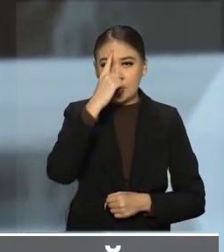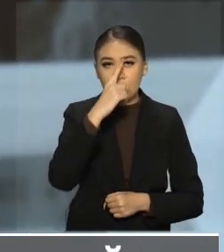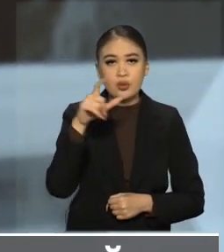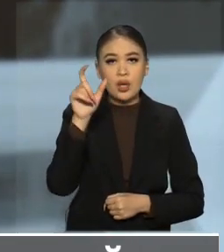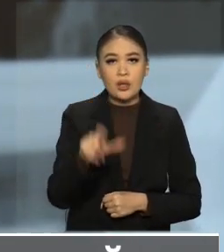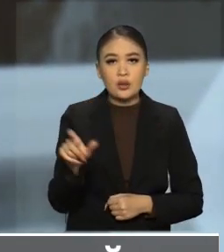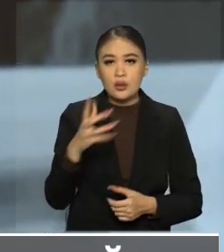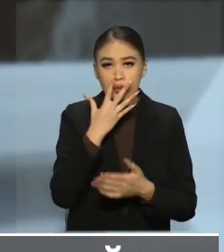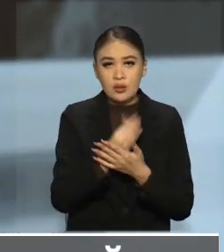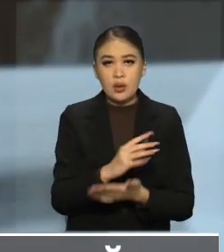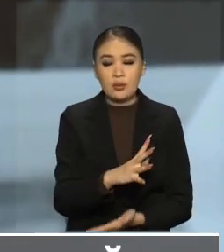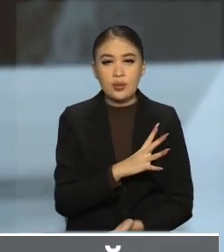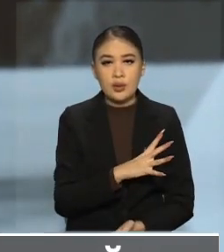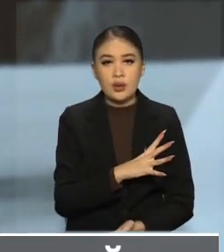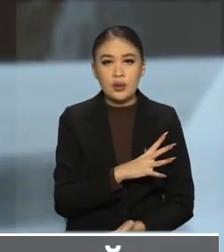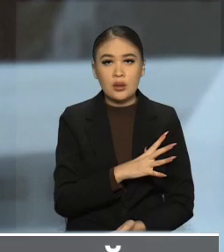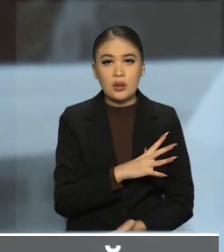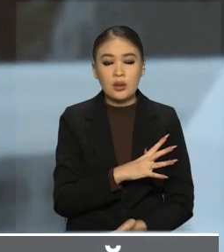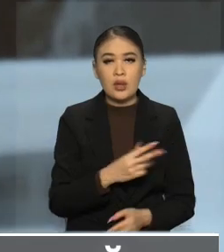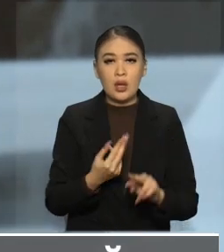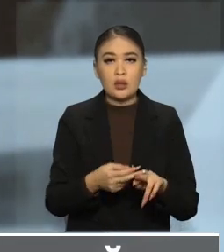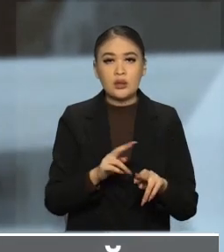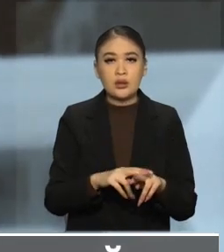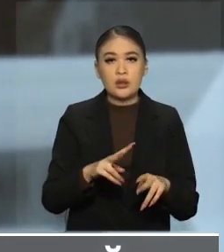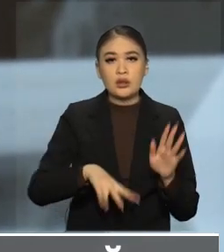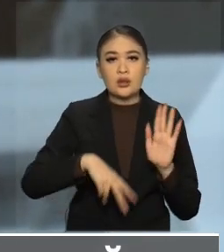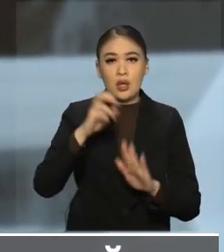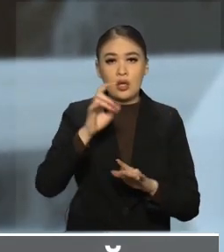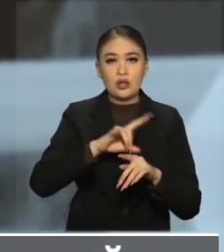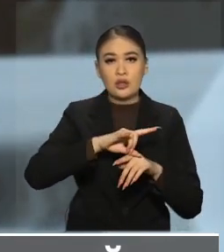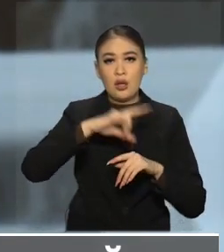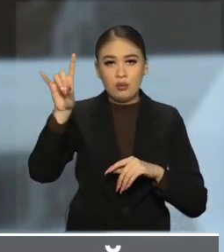азаматтары болды. Авария болған кезде бірден самолет кабинеті олар қашады.